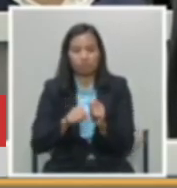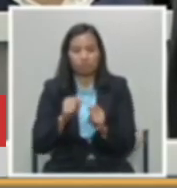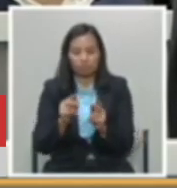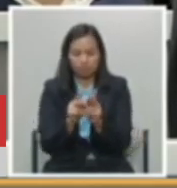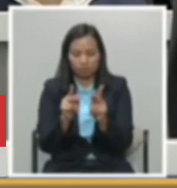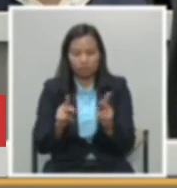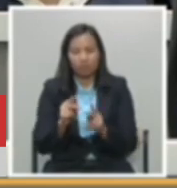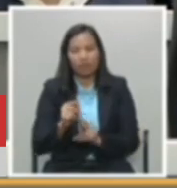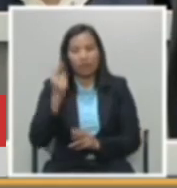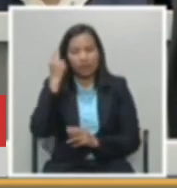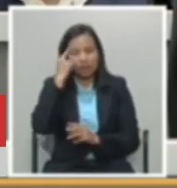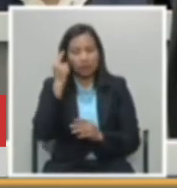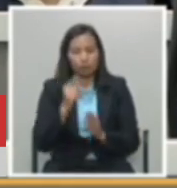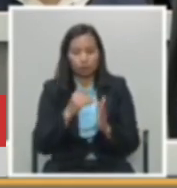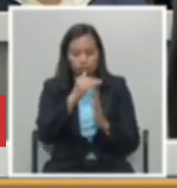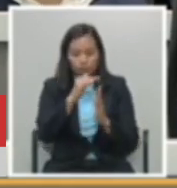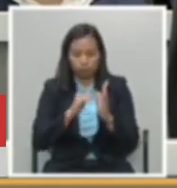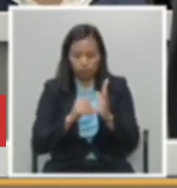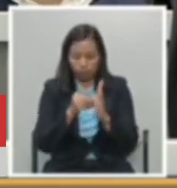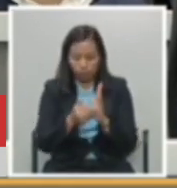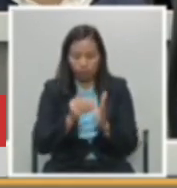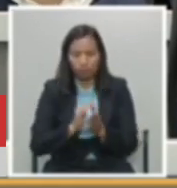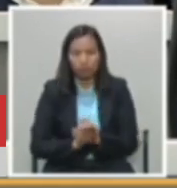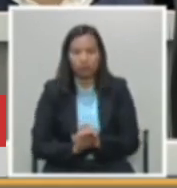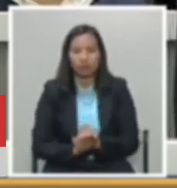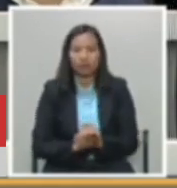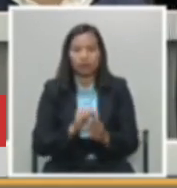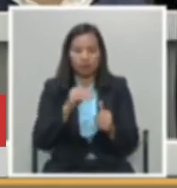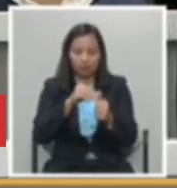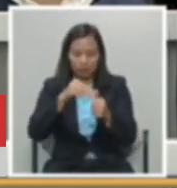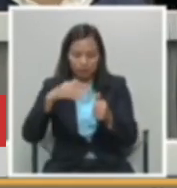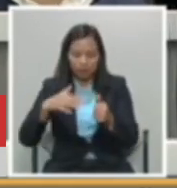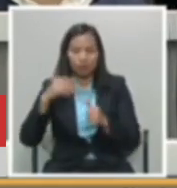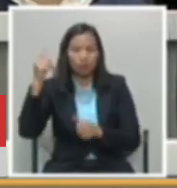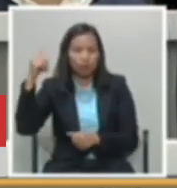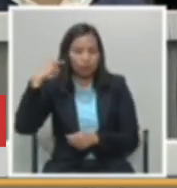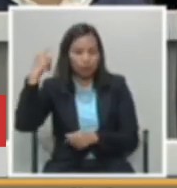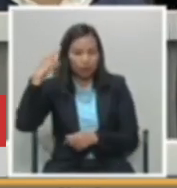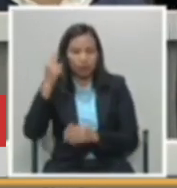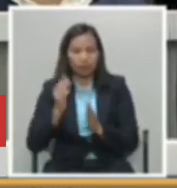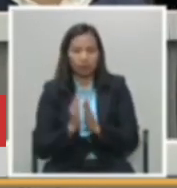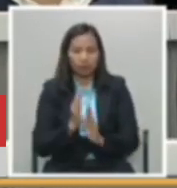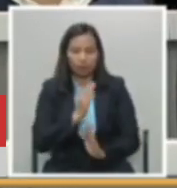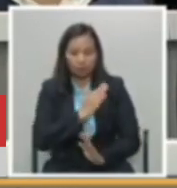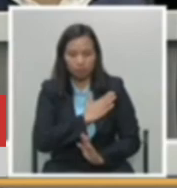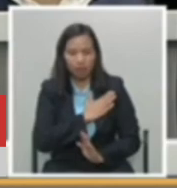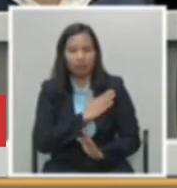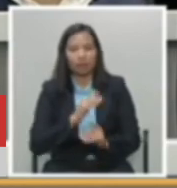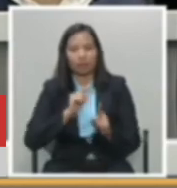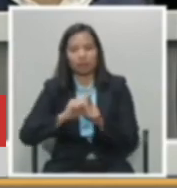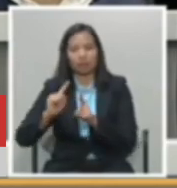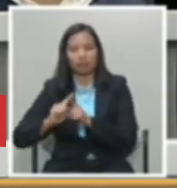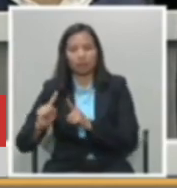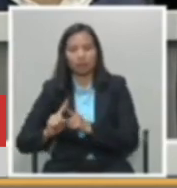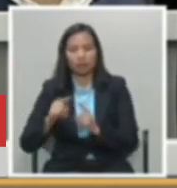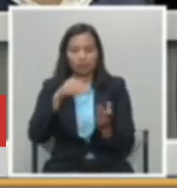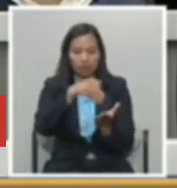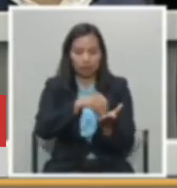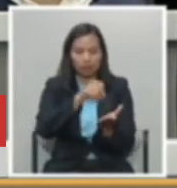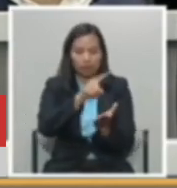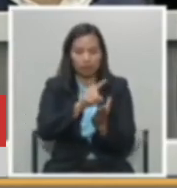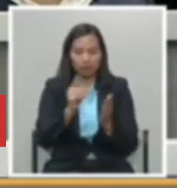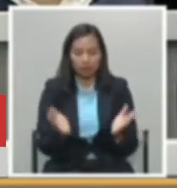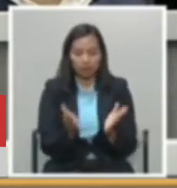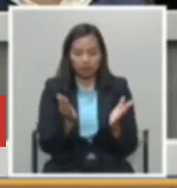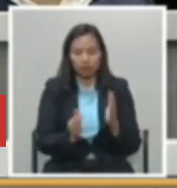คิดว่าน่าจะมีทุกภาคส่วนไม่ว่าจะเป็นผู้นำสตรีพระอะไรประมาณนี้ถ้าศูนย์นี้ได้รับการพัฒ